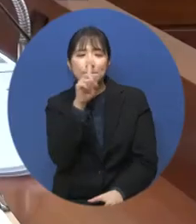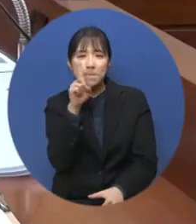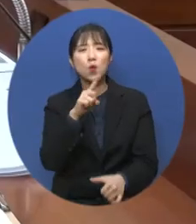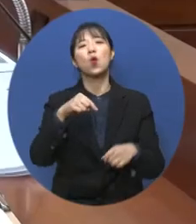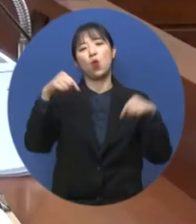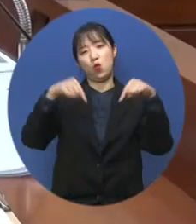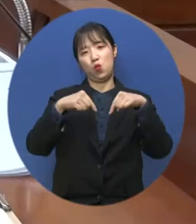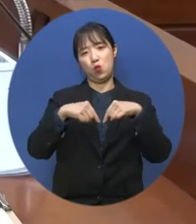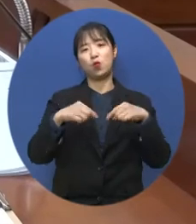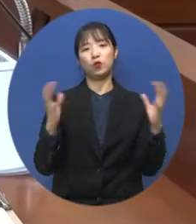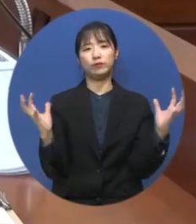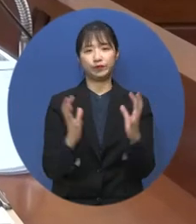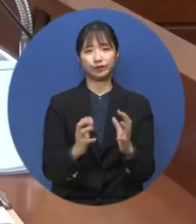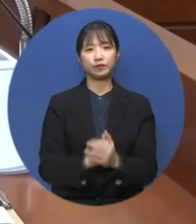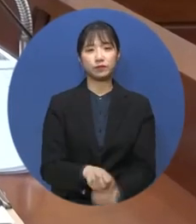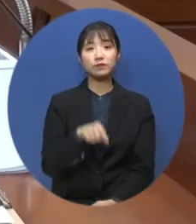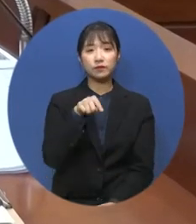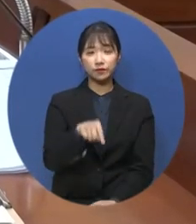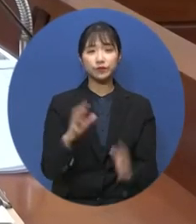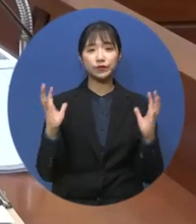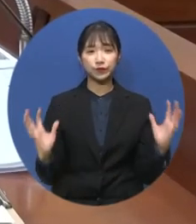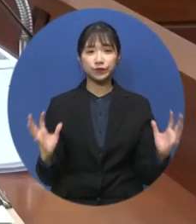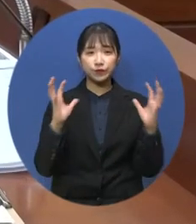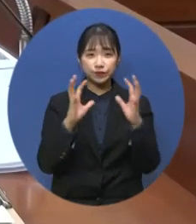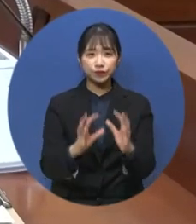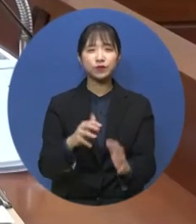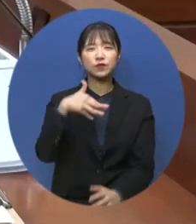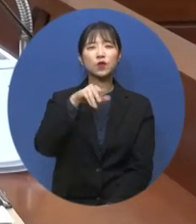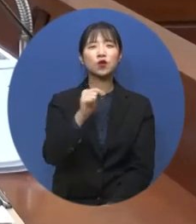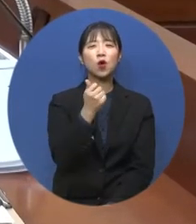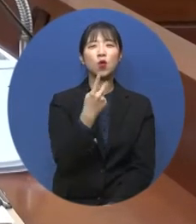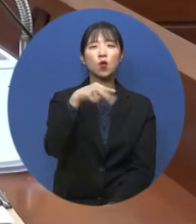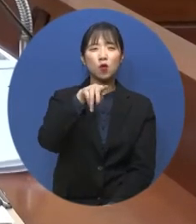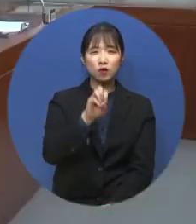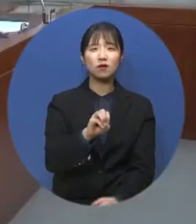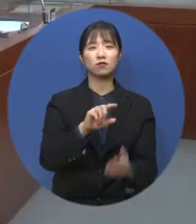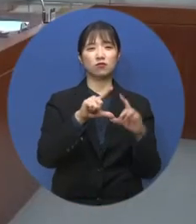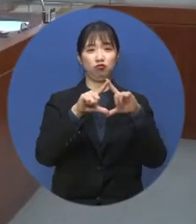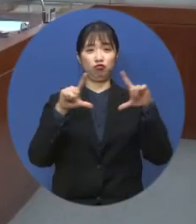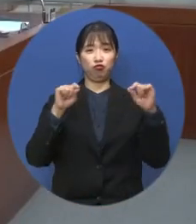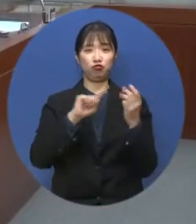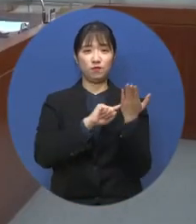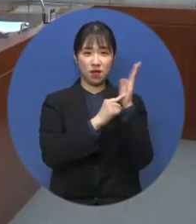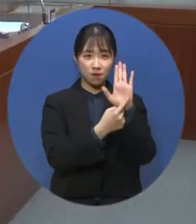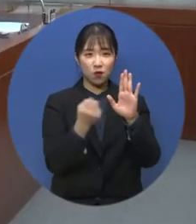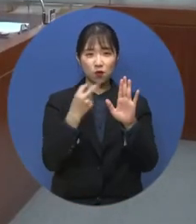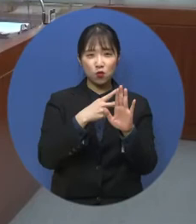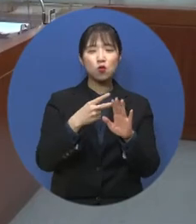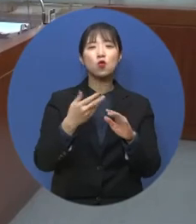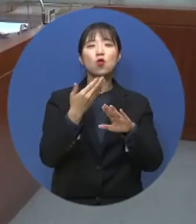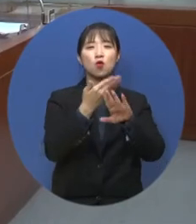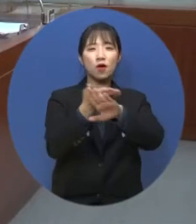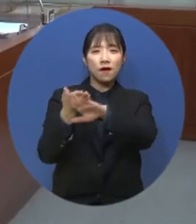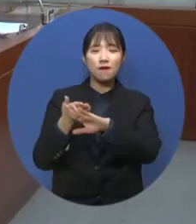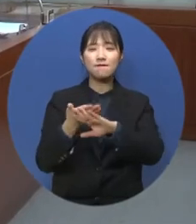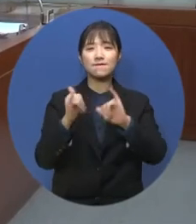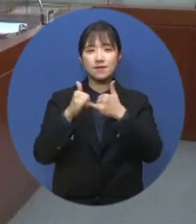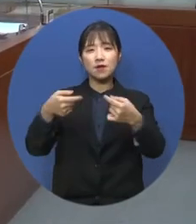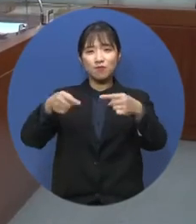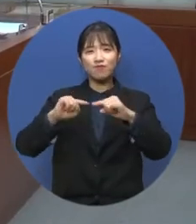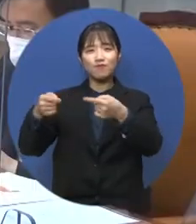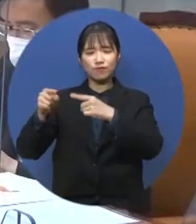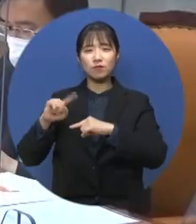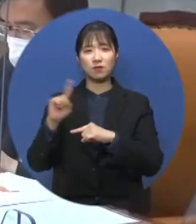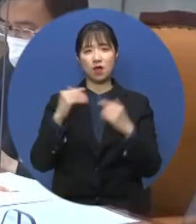이날 토론회는 전북미래연구소 천호성 소장의 주제 발표와 관계자들이 참석한 가운데 학교